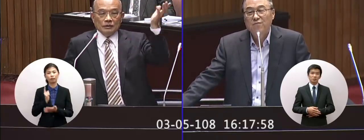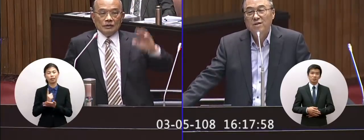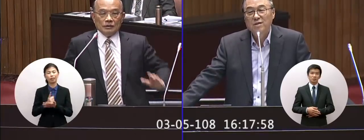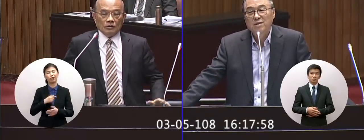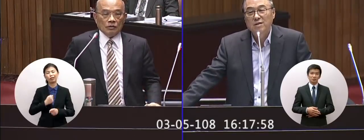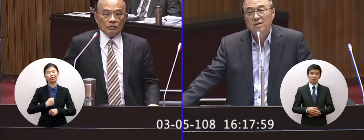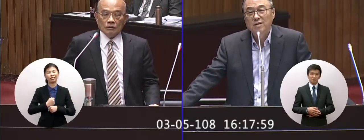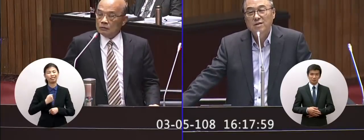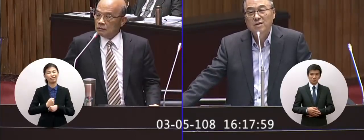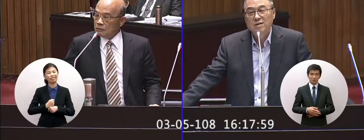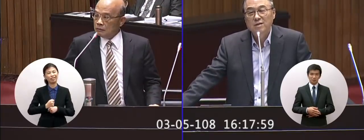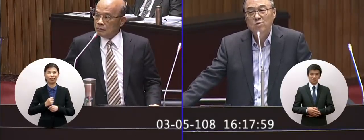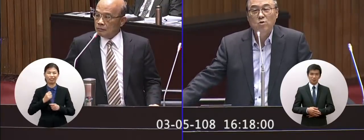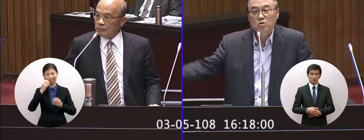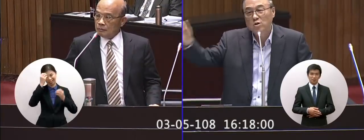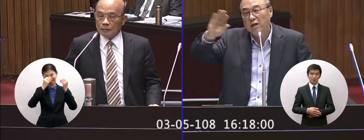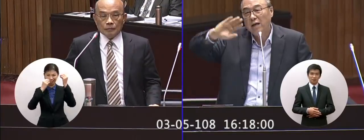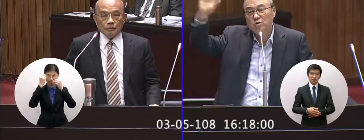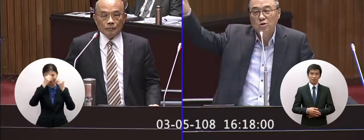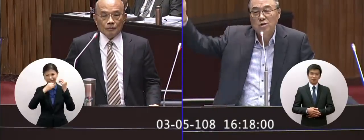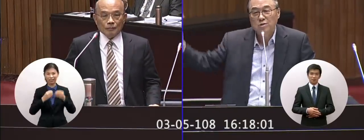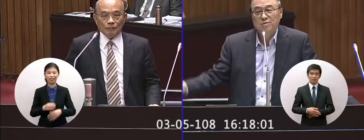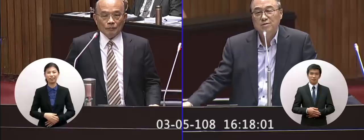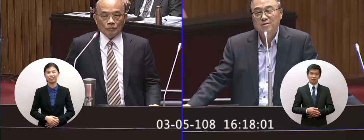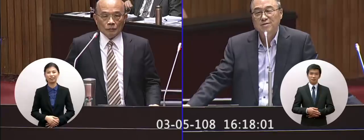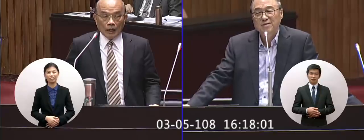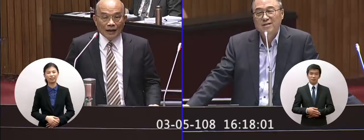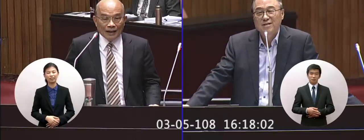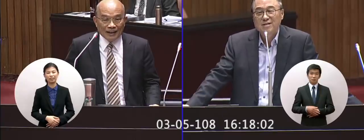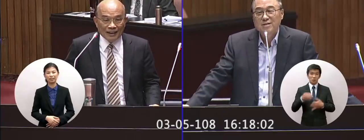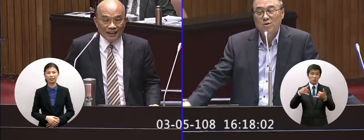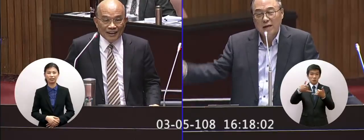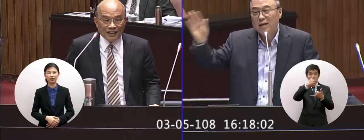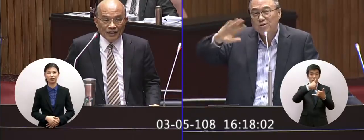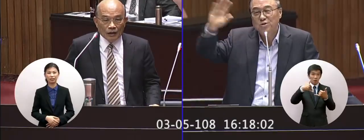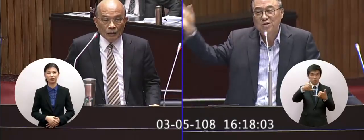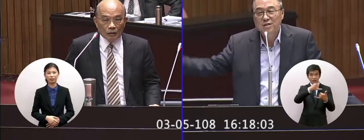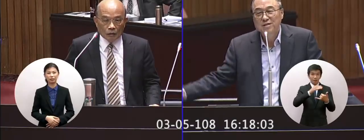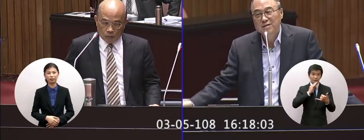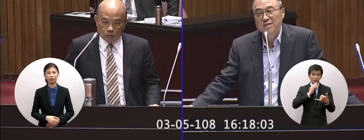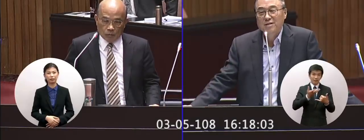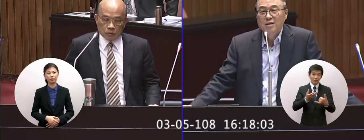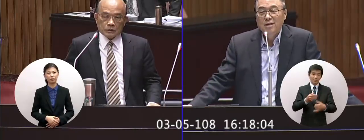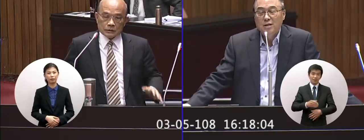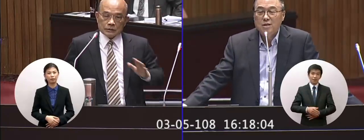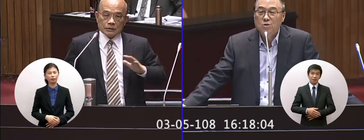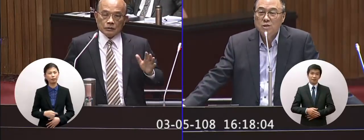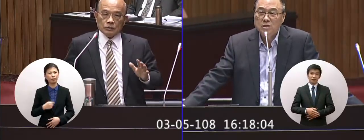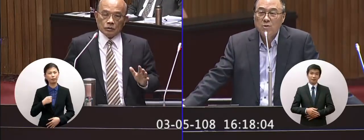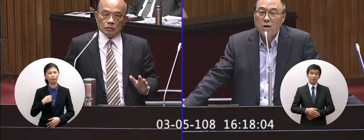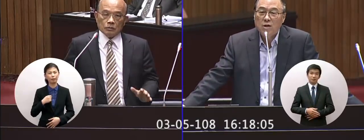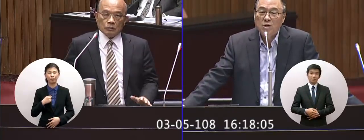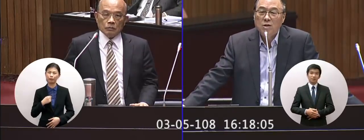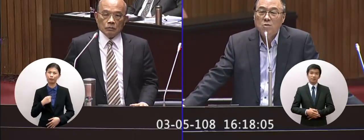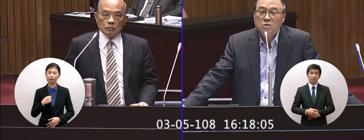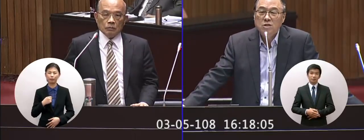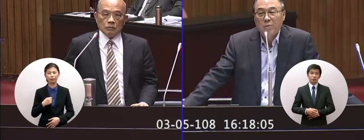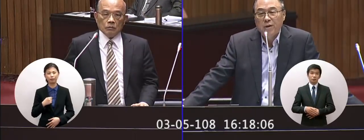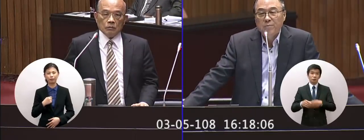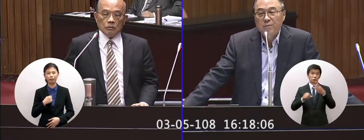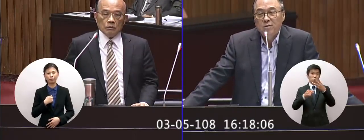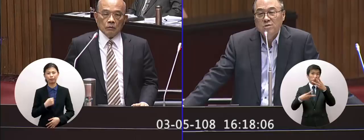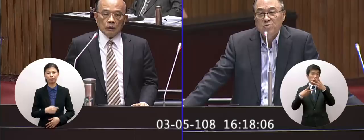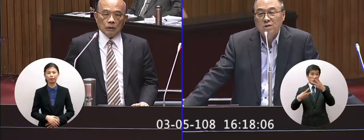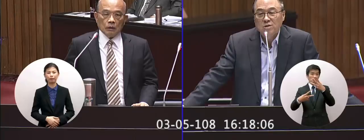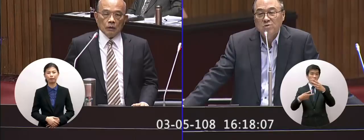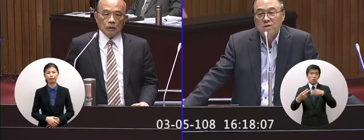了，所以已经都。 我都来来去去。 啊？ 都来来去去。 我。 你觉得3月2号的空气